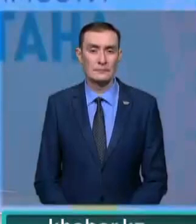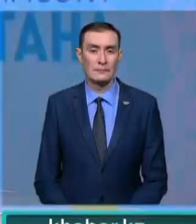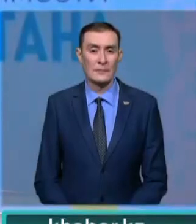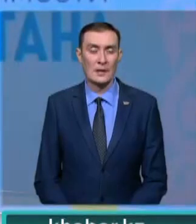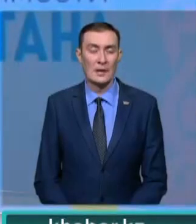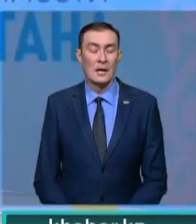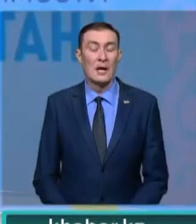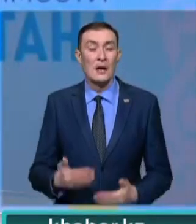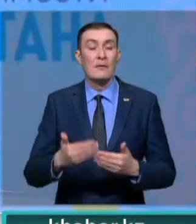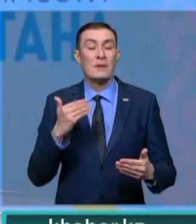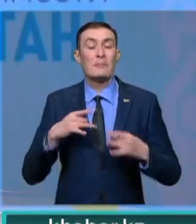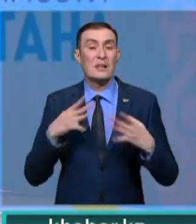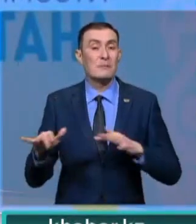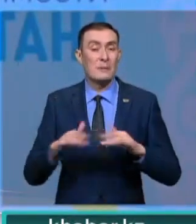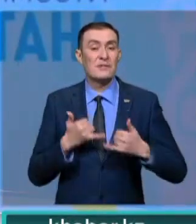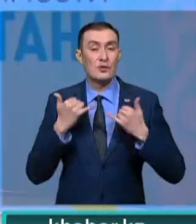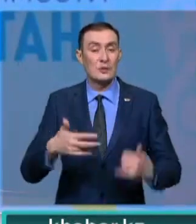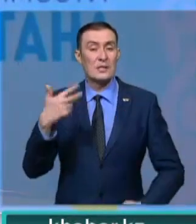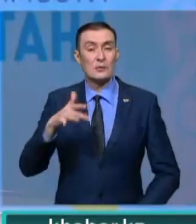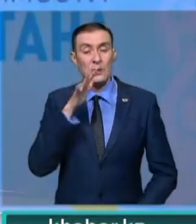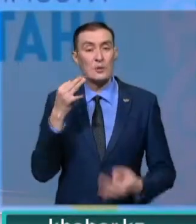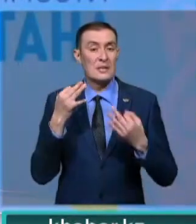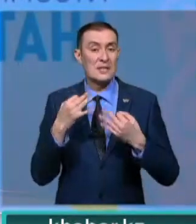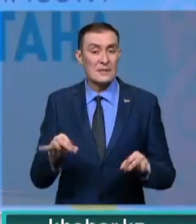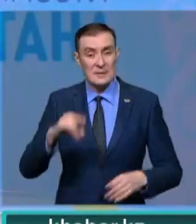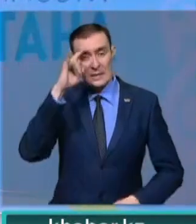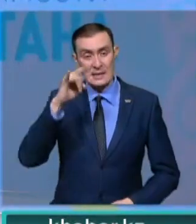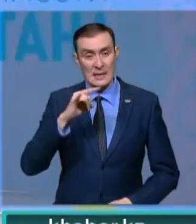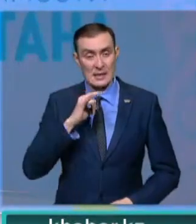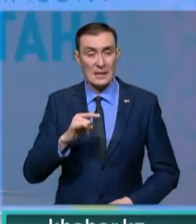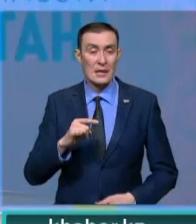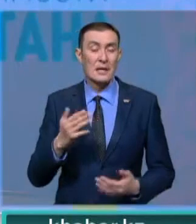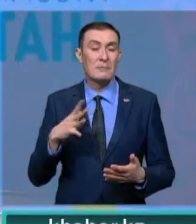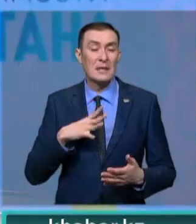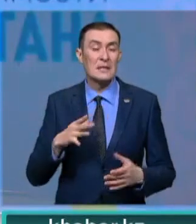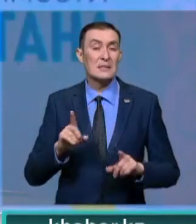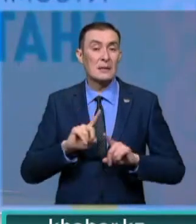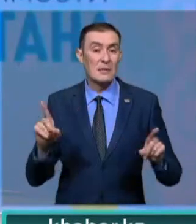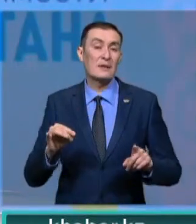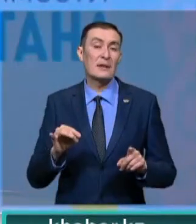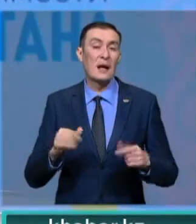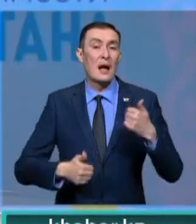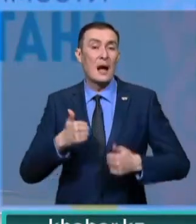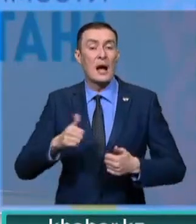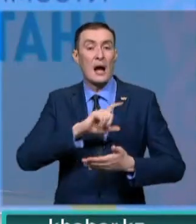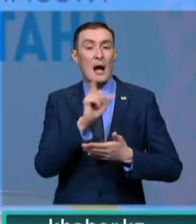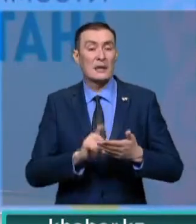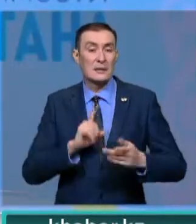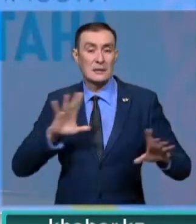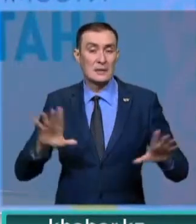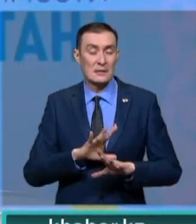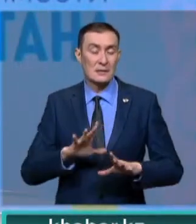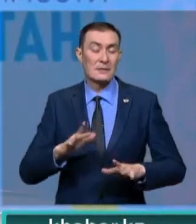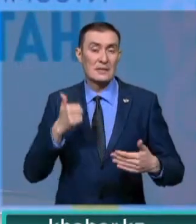в череде pride праздничных мероприятий посвященных 33 независимости казахстана заметным событием стал айт с прошедшей сегодня столицы